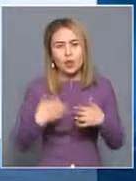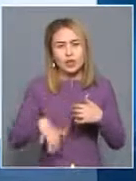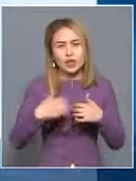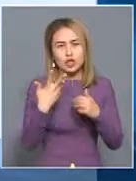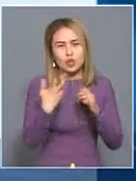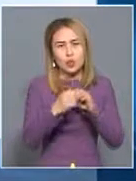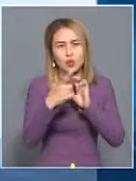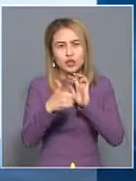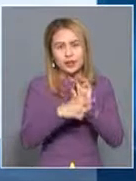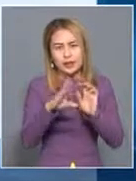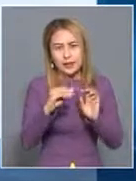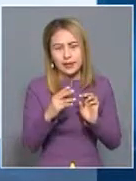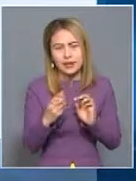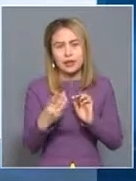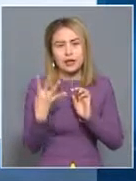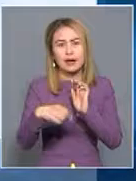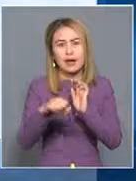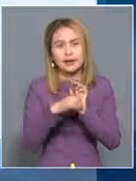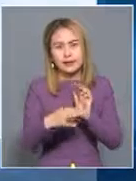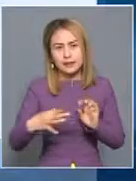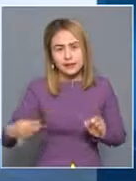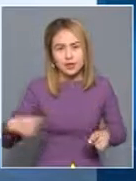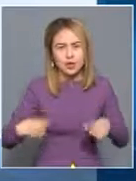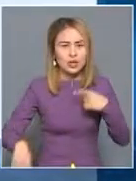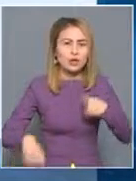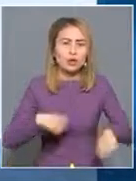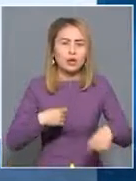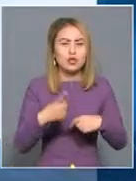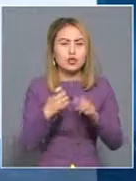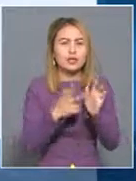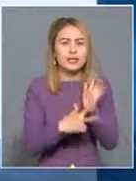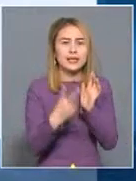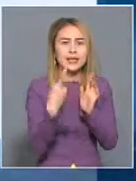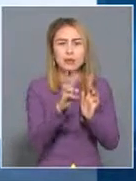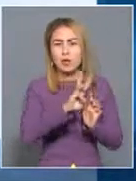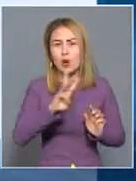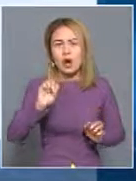бағамы 317 теңге 46 тиын. Сауда-саттық көлемі